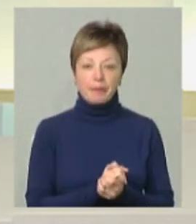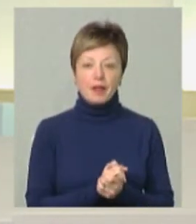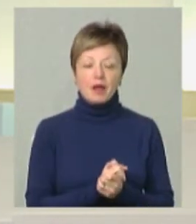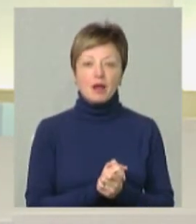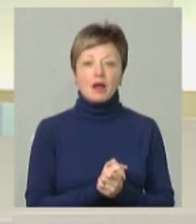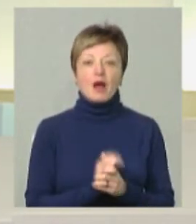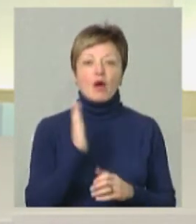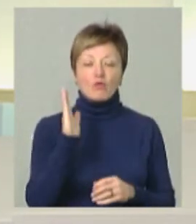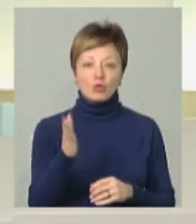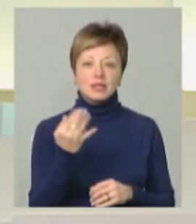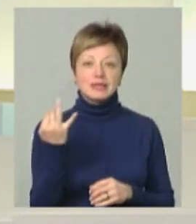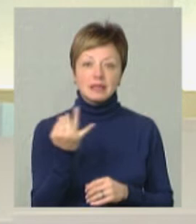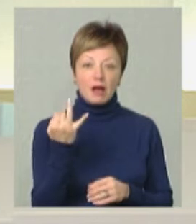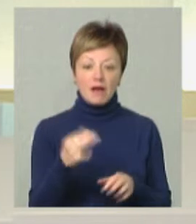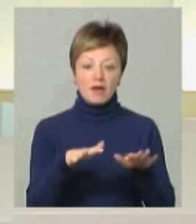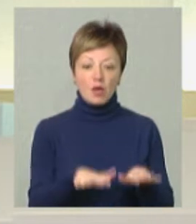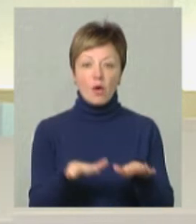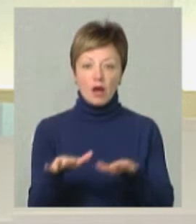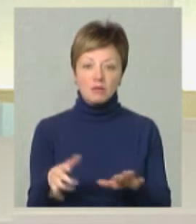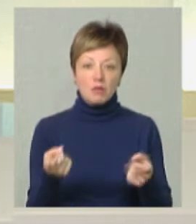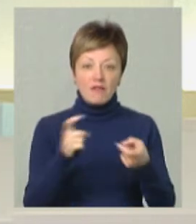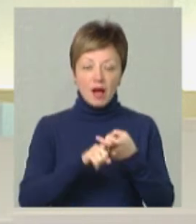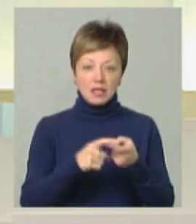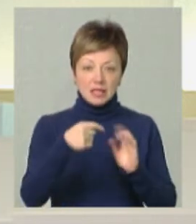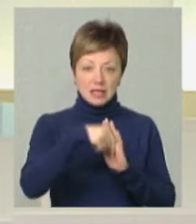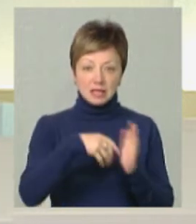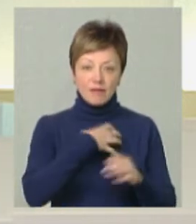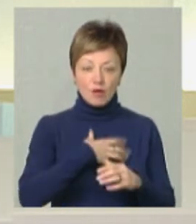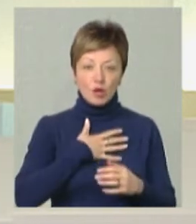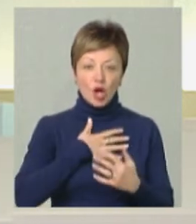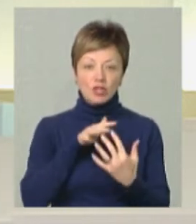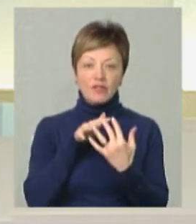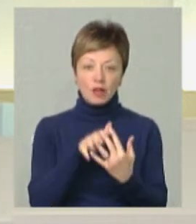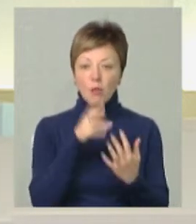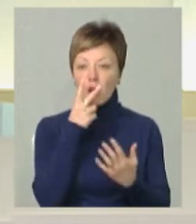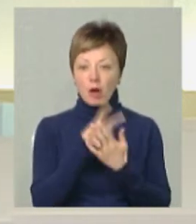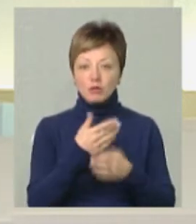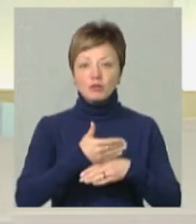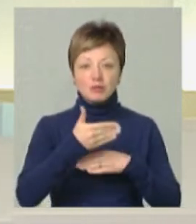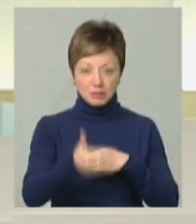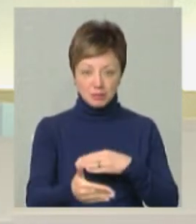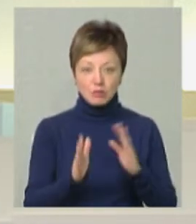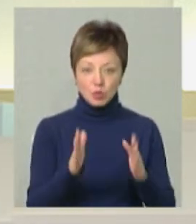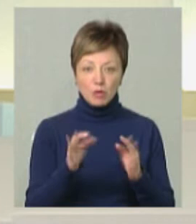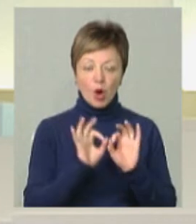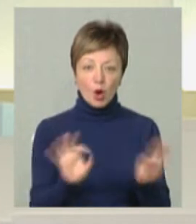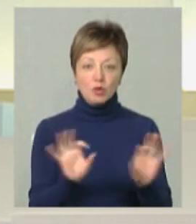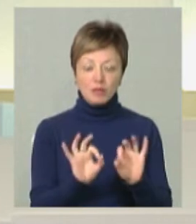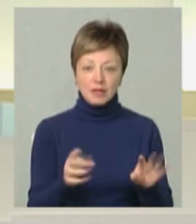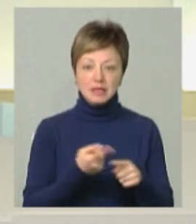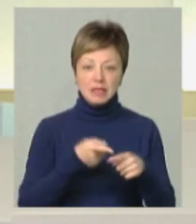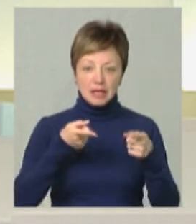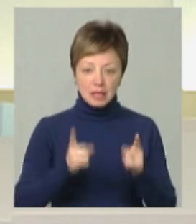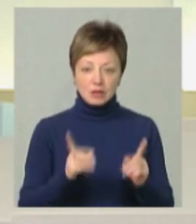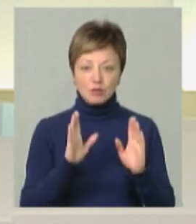Буде також цікаві локації, які пов'язані з символами нашої війни. Це ми побачимо згодом і будемо про це розповідати. Тому це